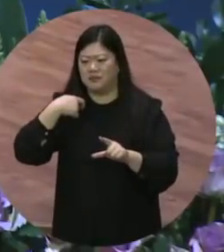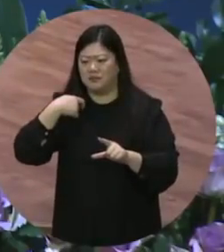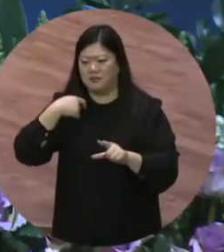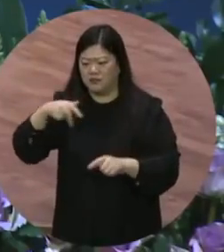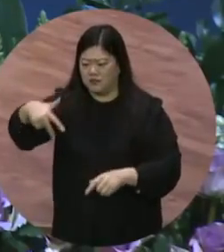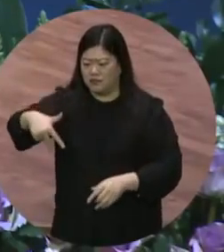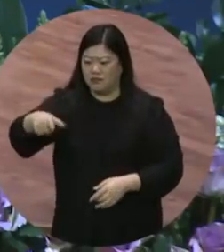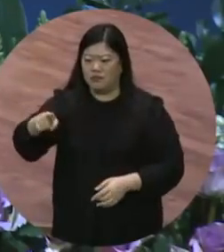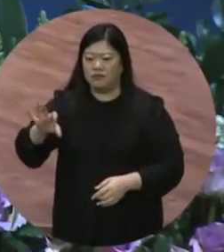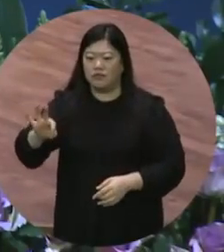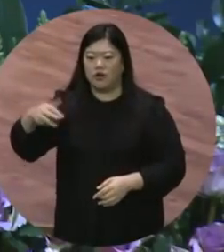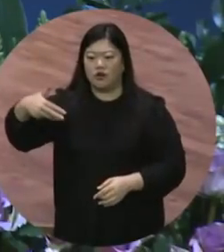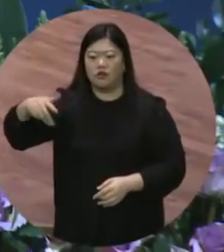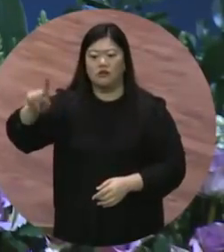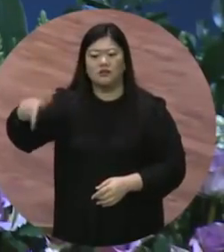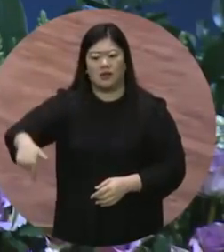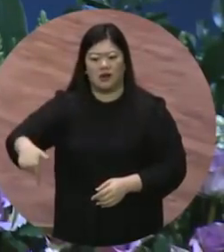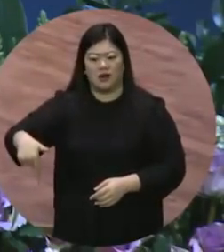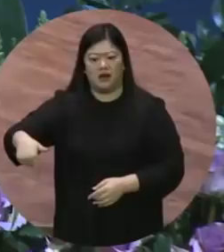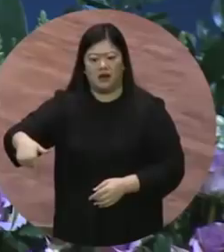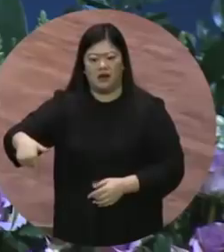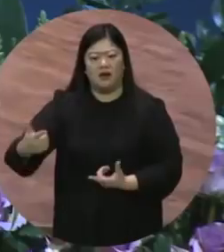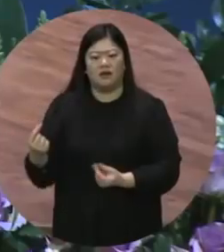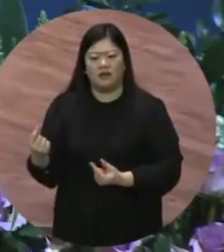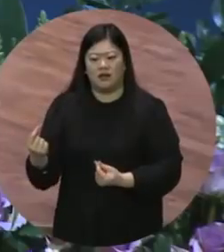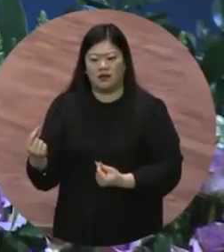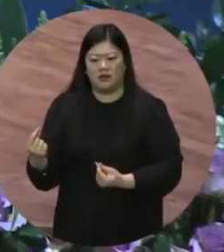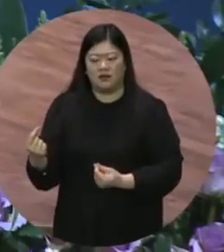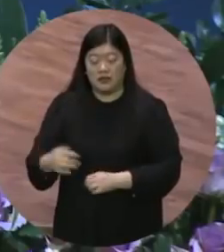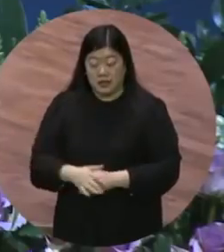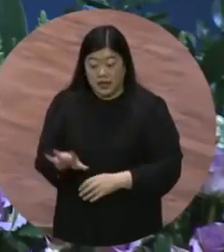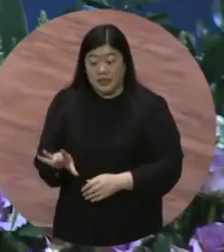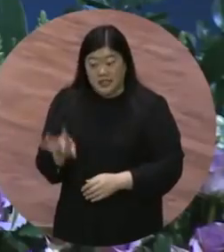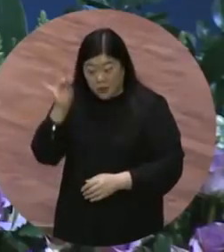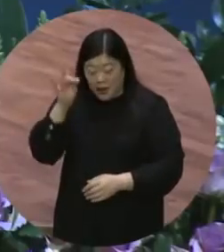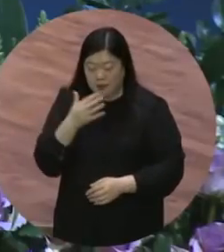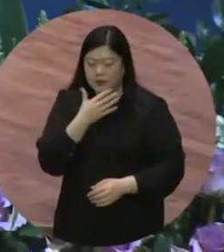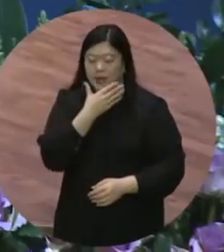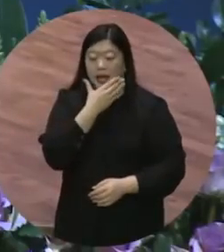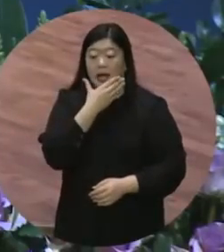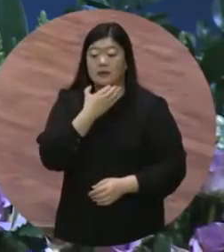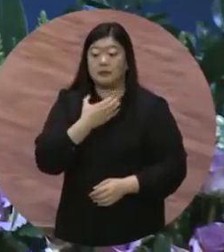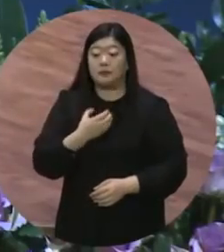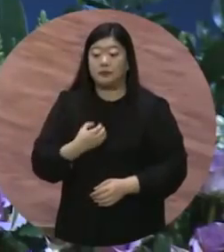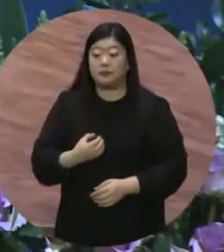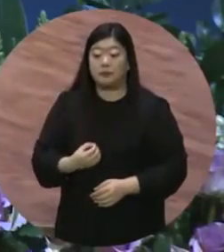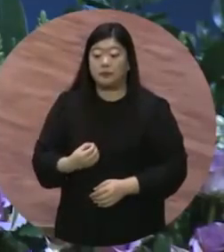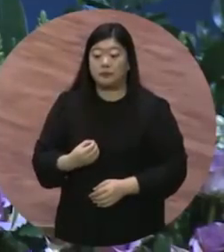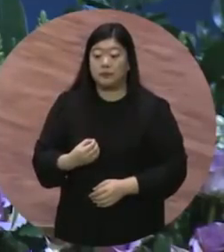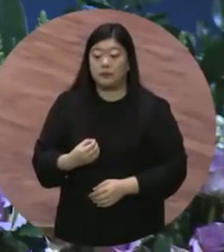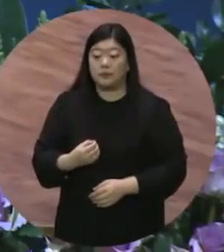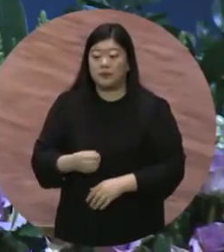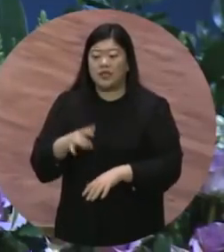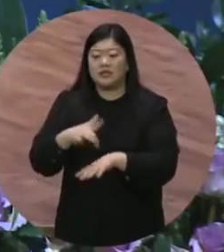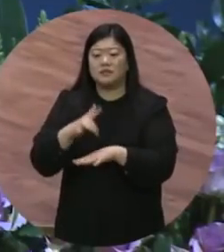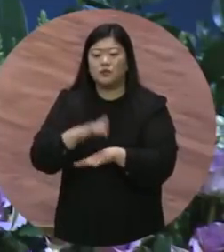신앙 과정을 자세히 보면 그 아브라함의 초기 신앙을 보면 그의 약점 중에 하나가